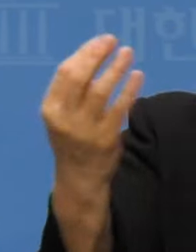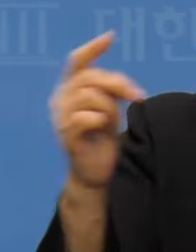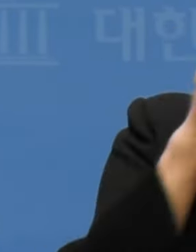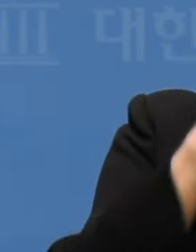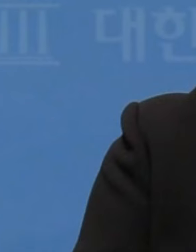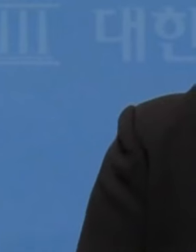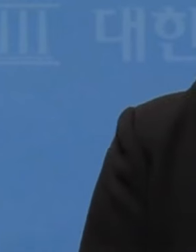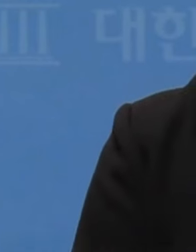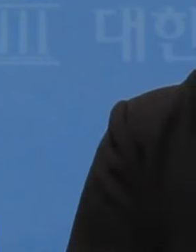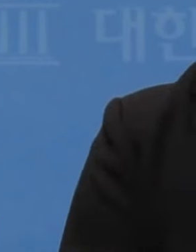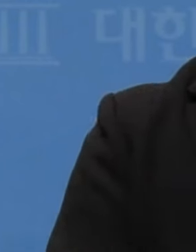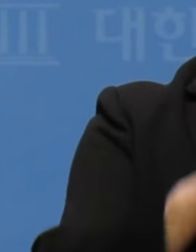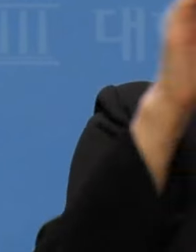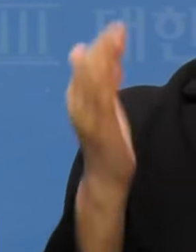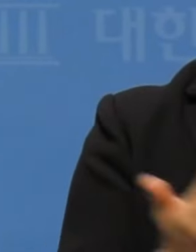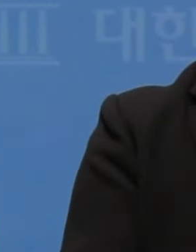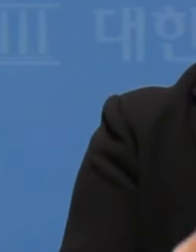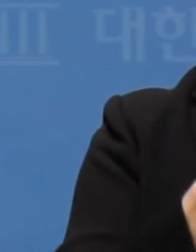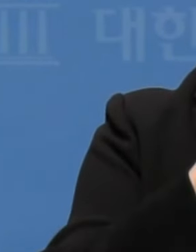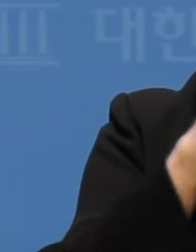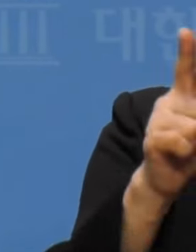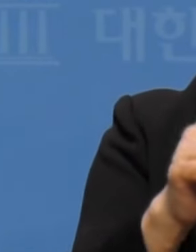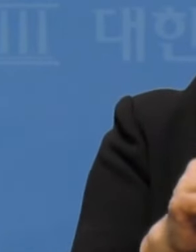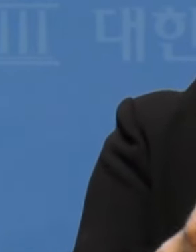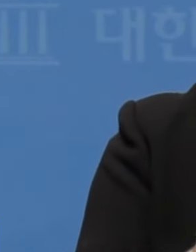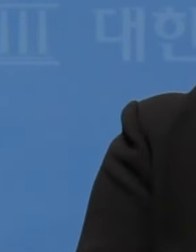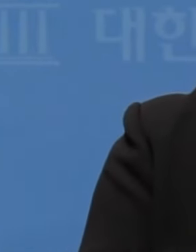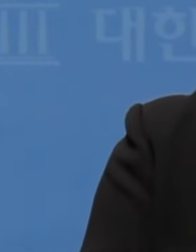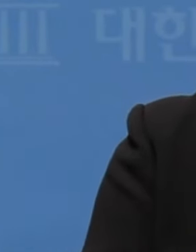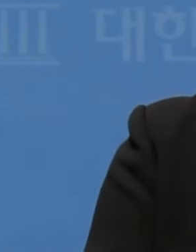28,224명, 전체 이상 반응 신고 건수는